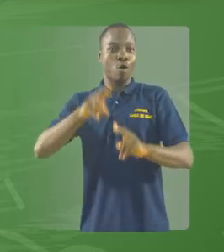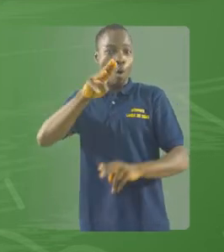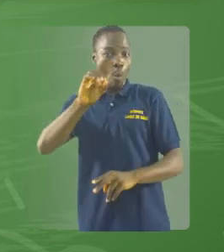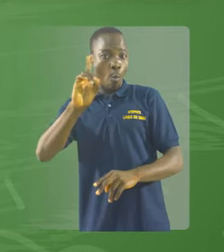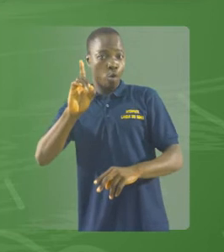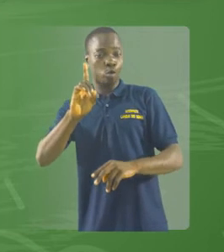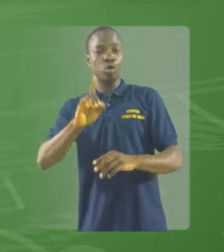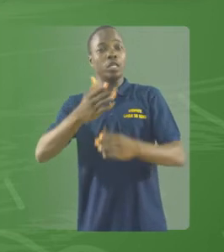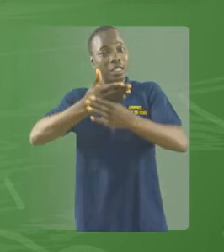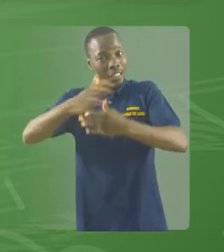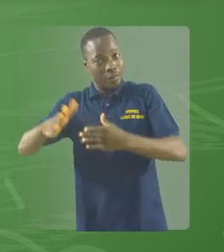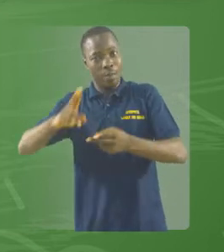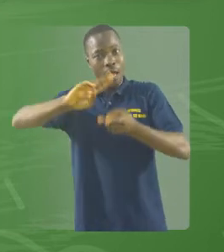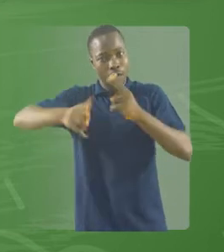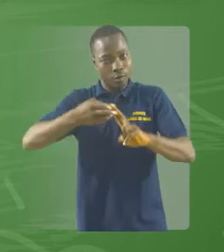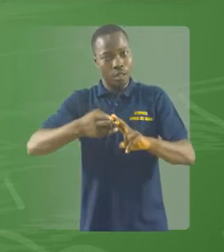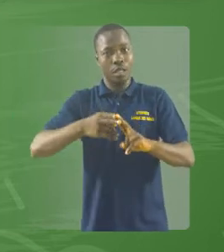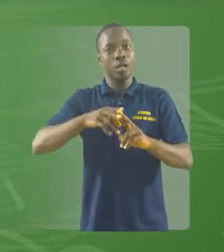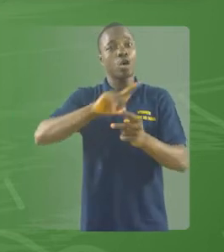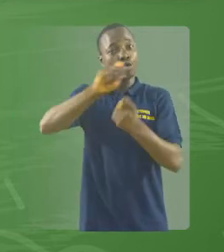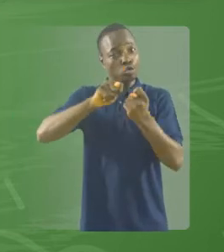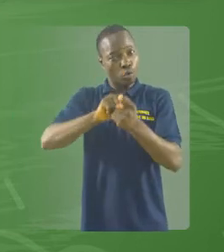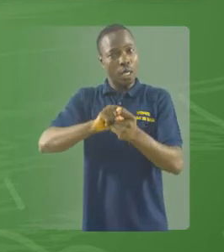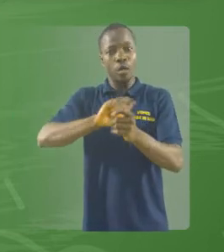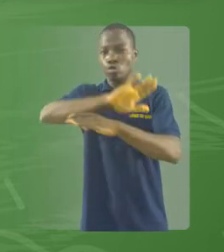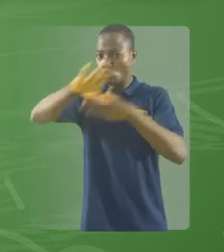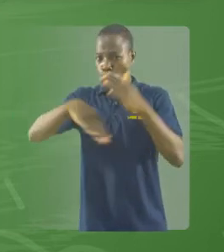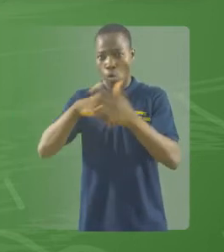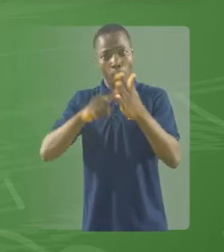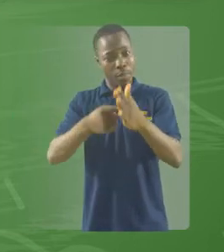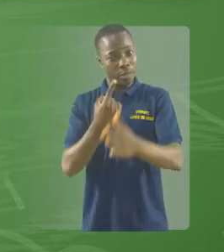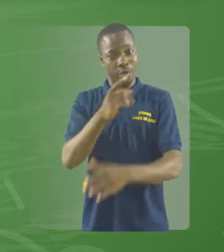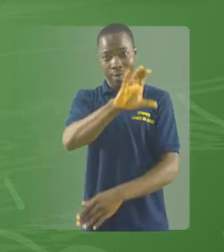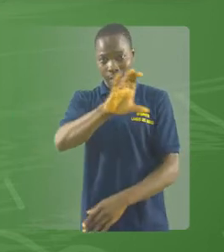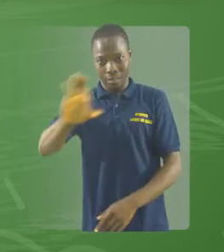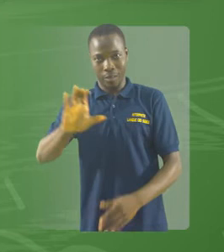effectif total multiplié par 100.